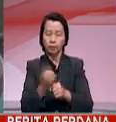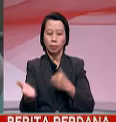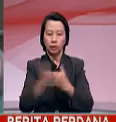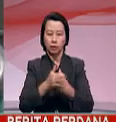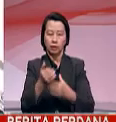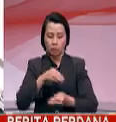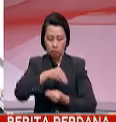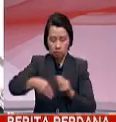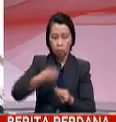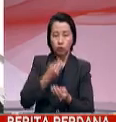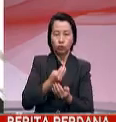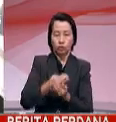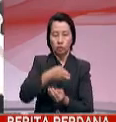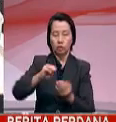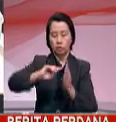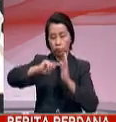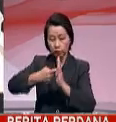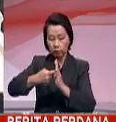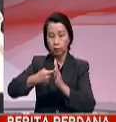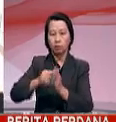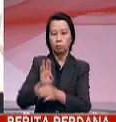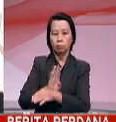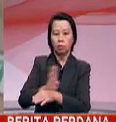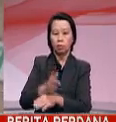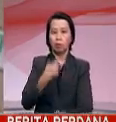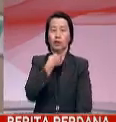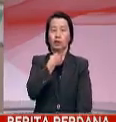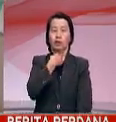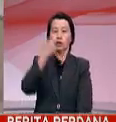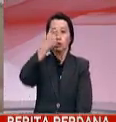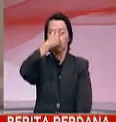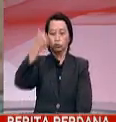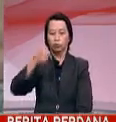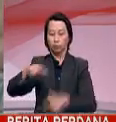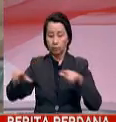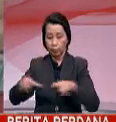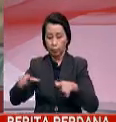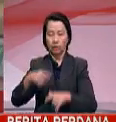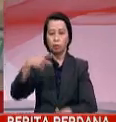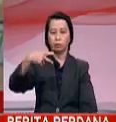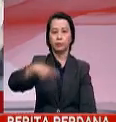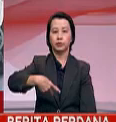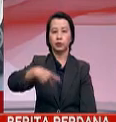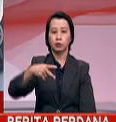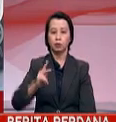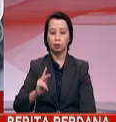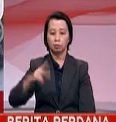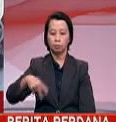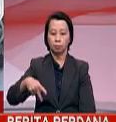semula modal pusingan memulakan perniagaan yang terjejas akibat pelaksanaan PKP.